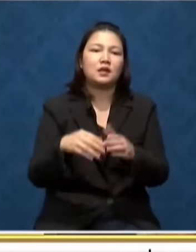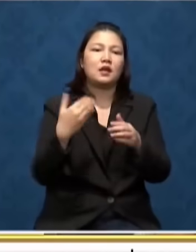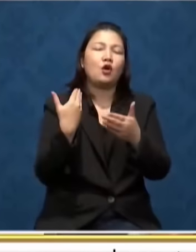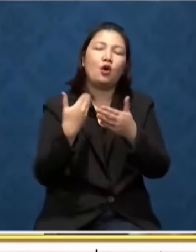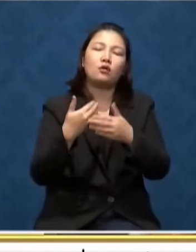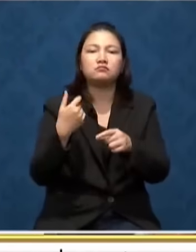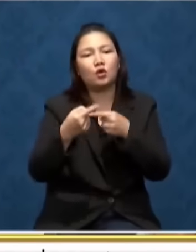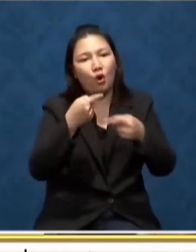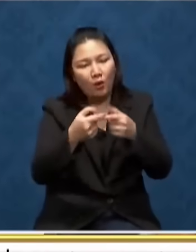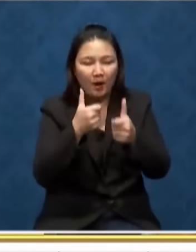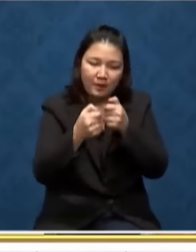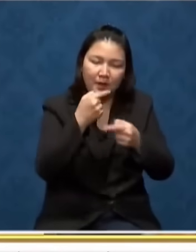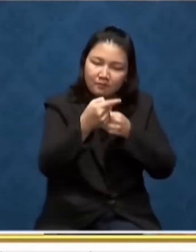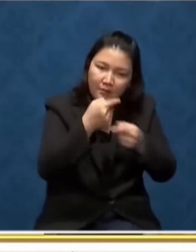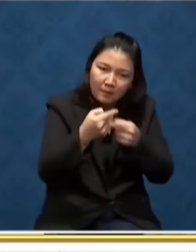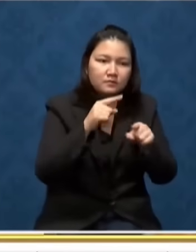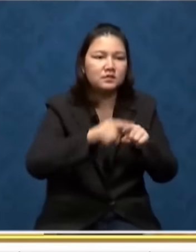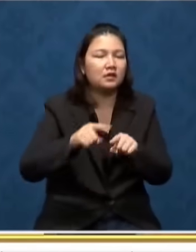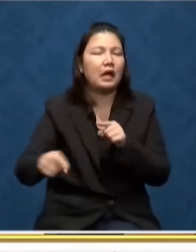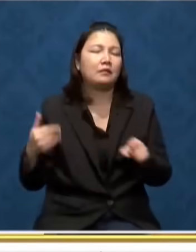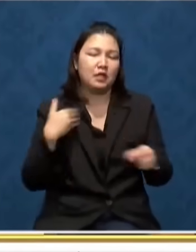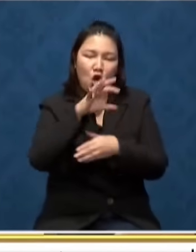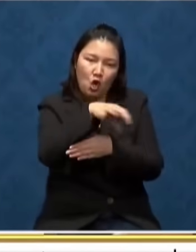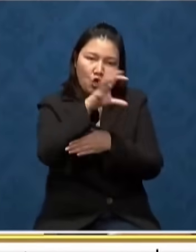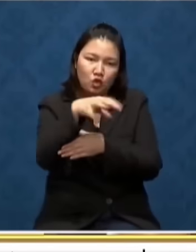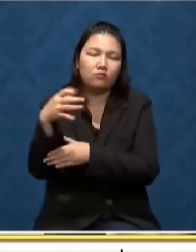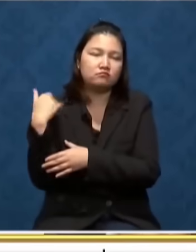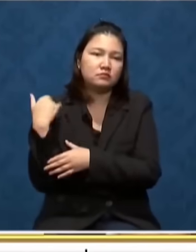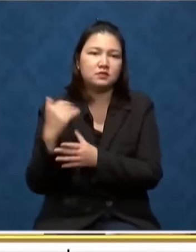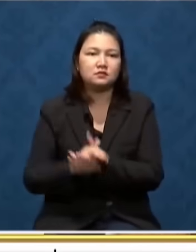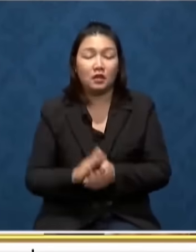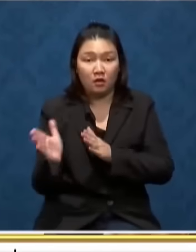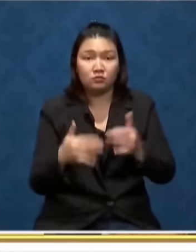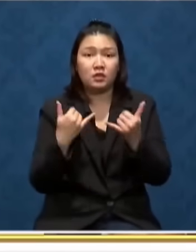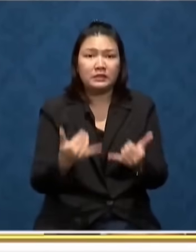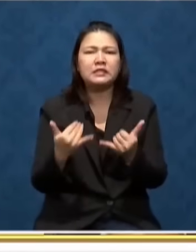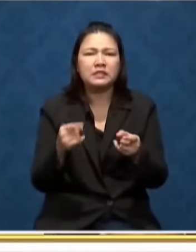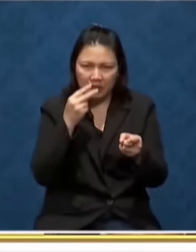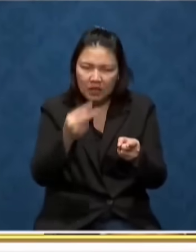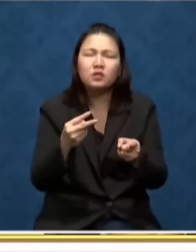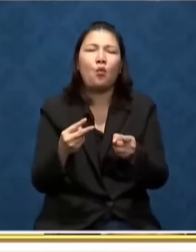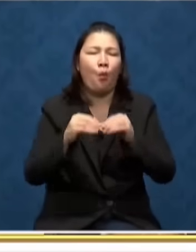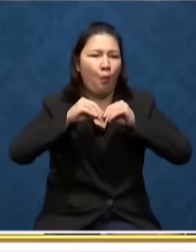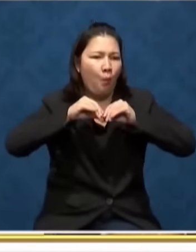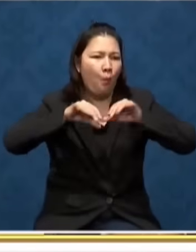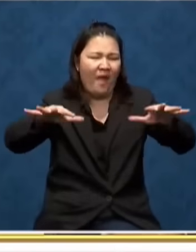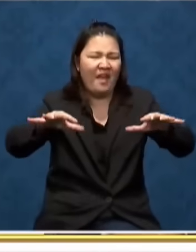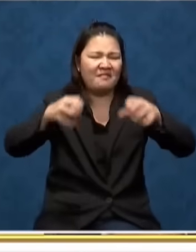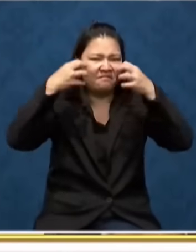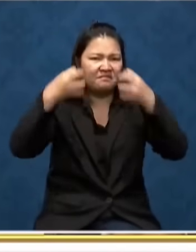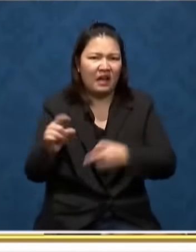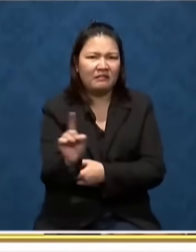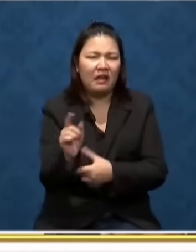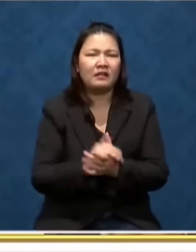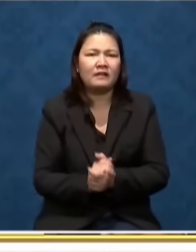Facebookอะไรต่อมิอะไรสารพัดนะครับที่มาระบาดหนักครับท่านประธานครับก็มาระบาดเอาช่วง